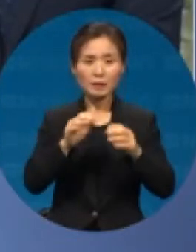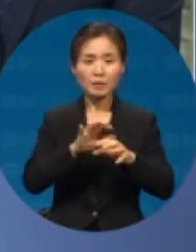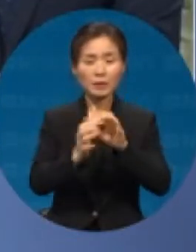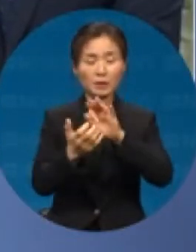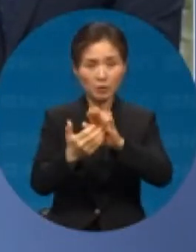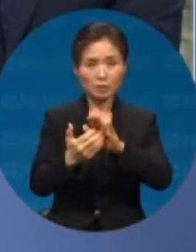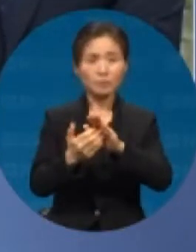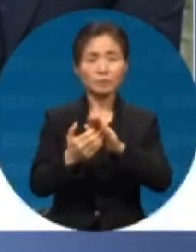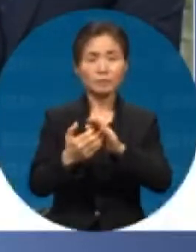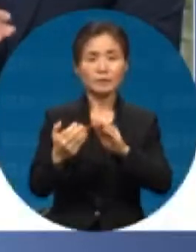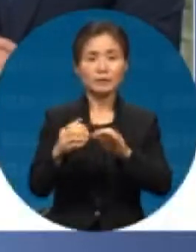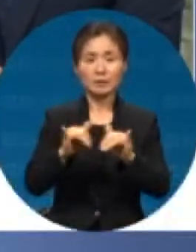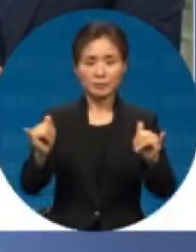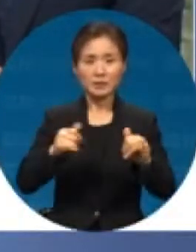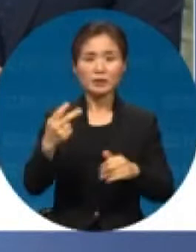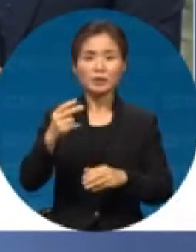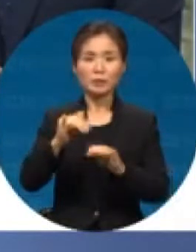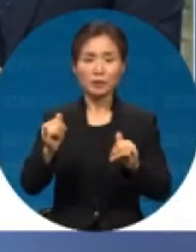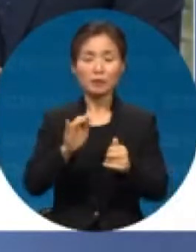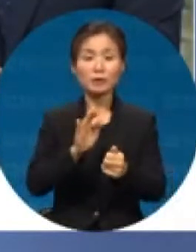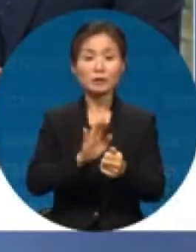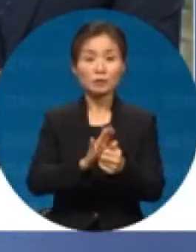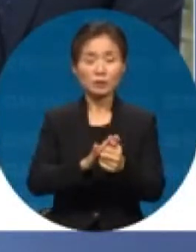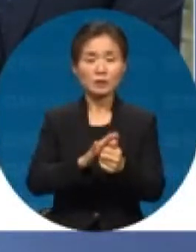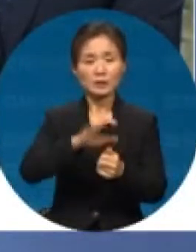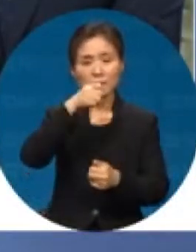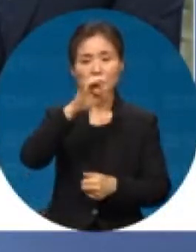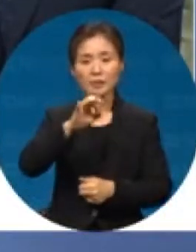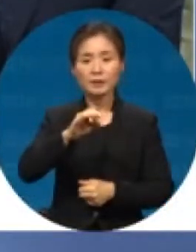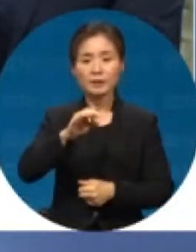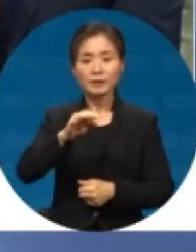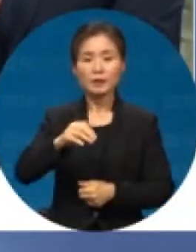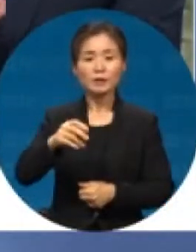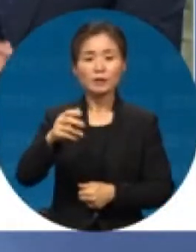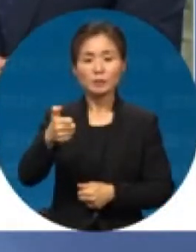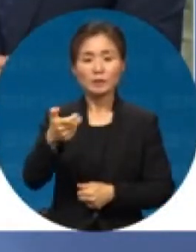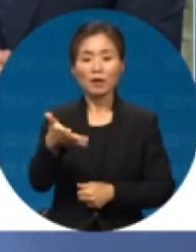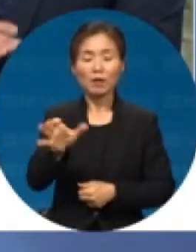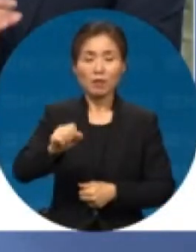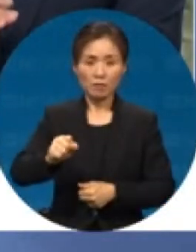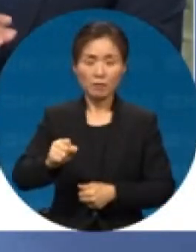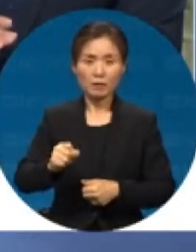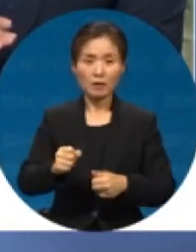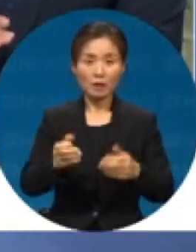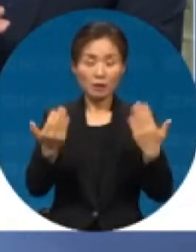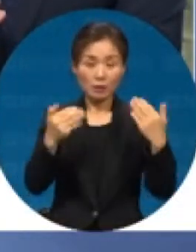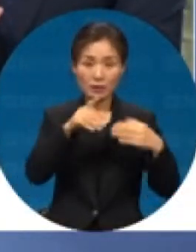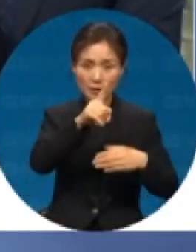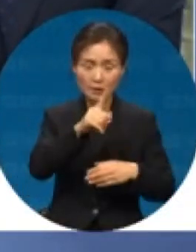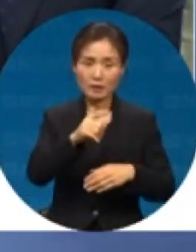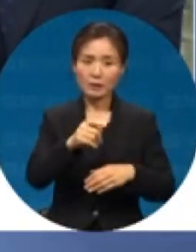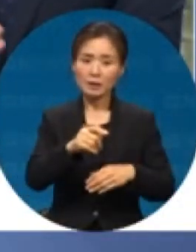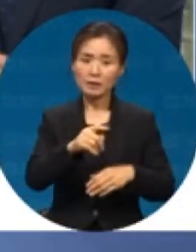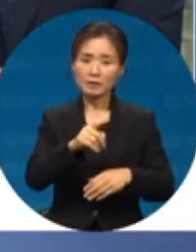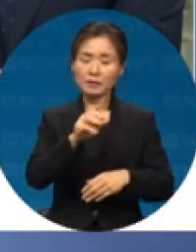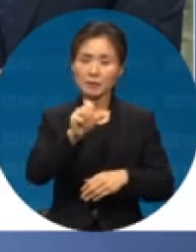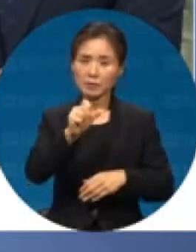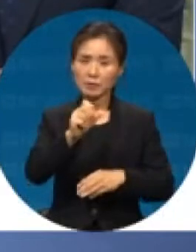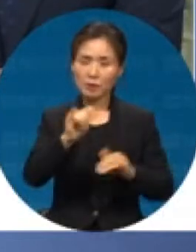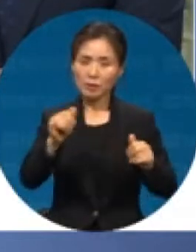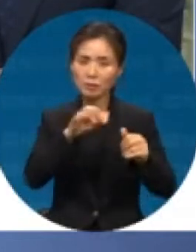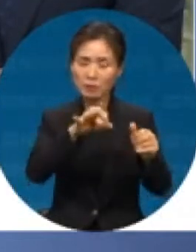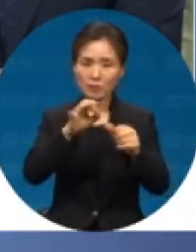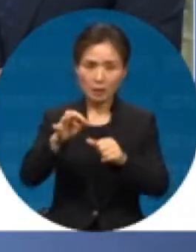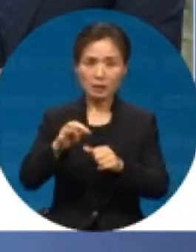지원하는데 예산 54억 원을 편성해 씁니다 학교에 약 다섯 명을 배치해 건물 출입 관리 와 소독도 방역 때